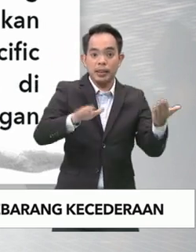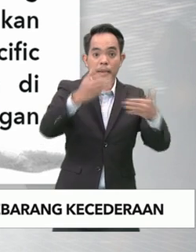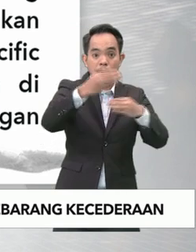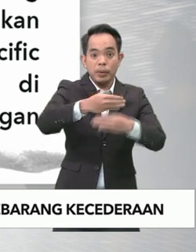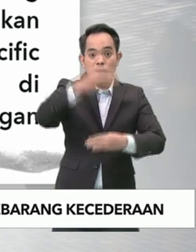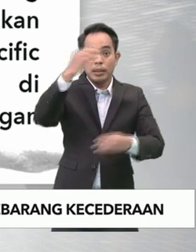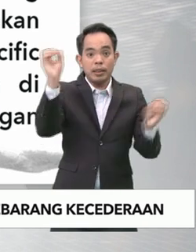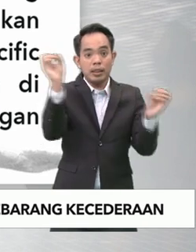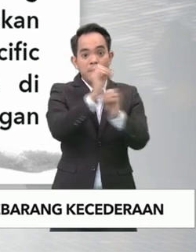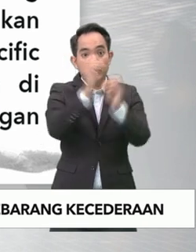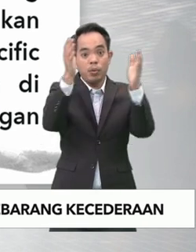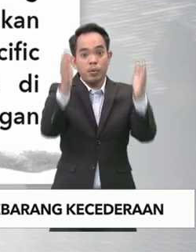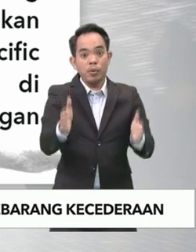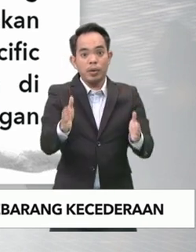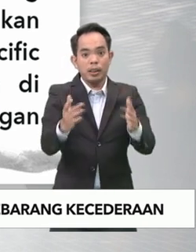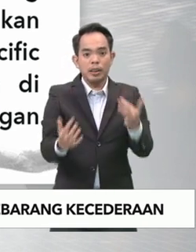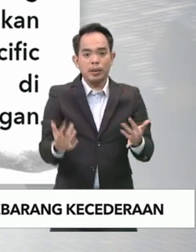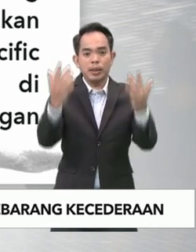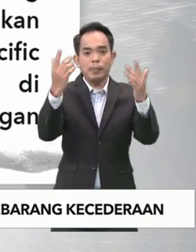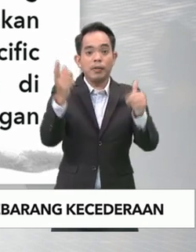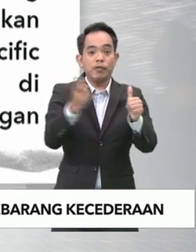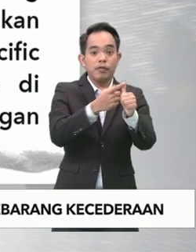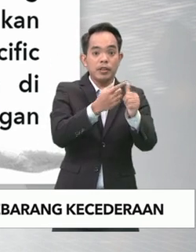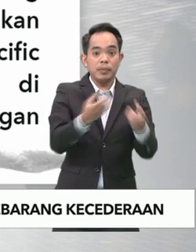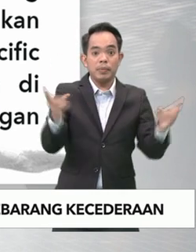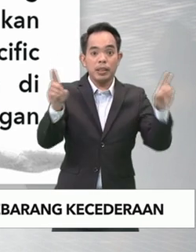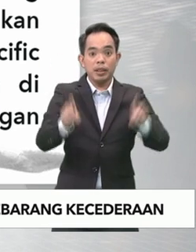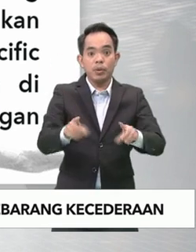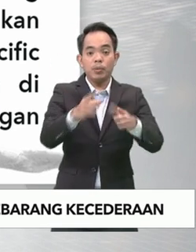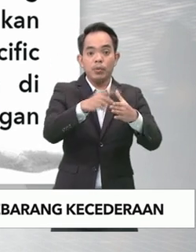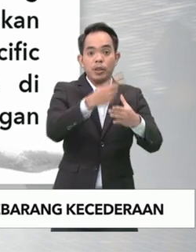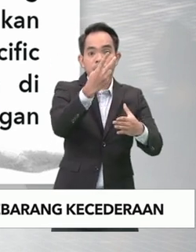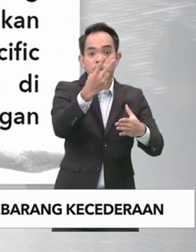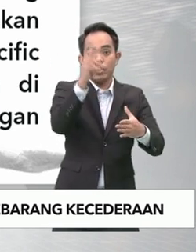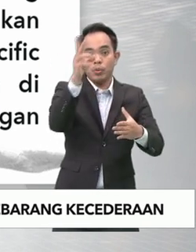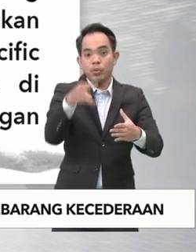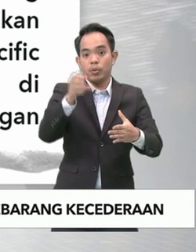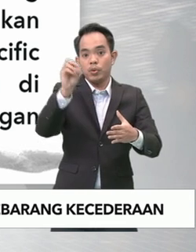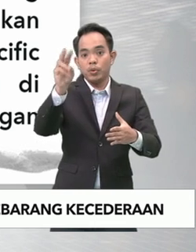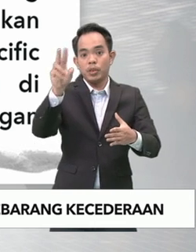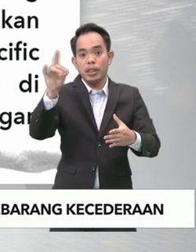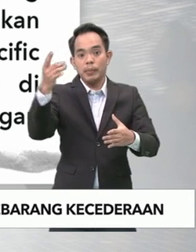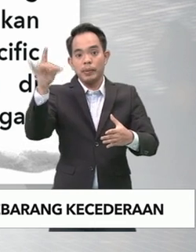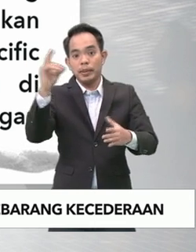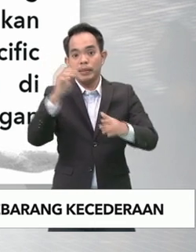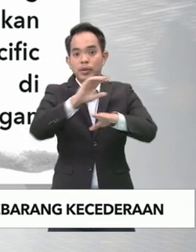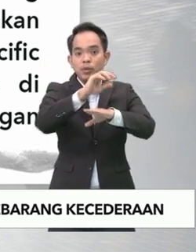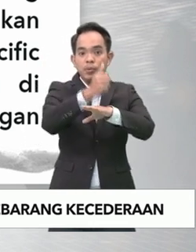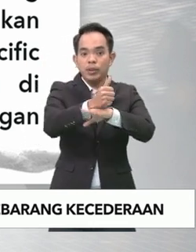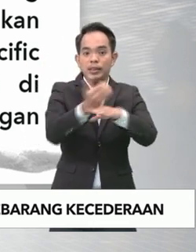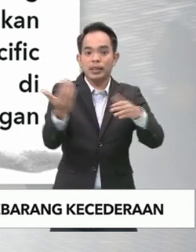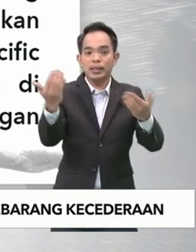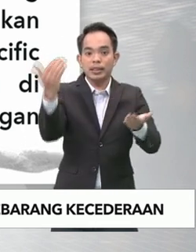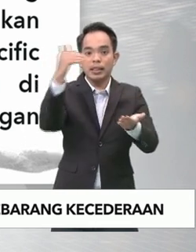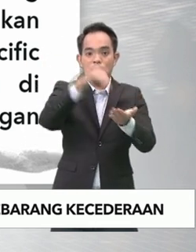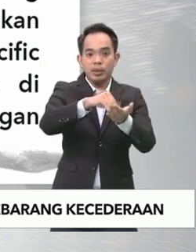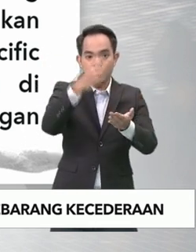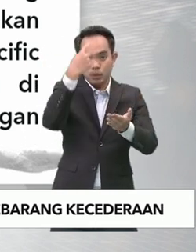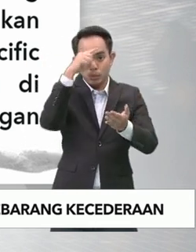berpenghuni sejak kebakaran pertama yang berlaku pada feburi 2018 dan akan dibangunkan smule sebagai kemudahan